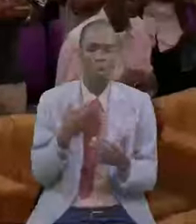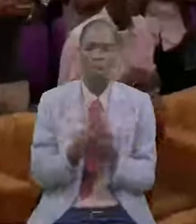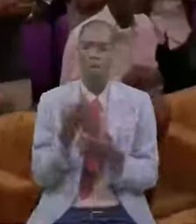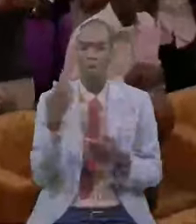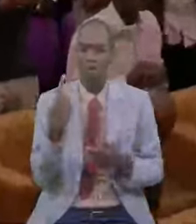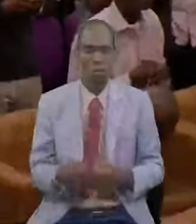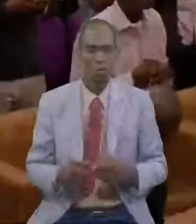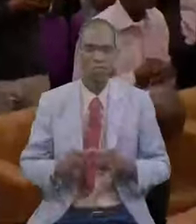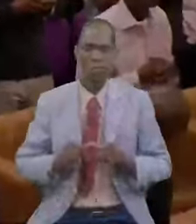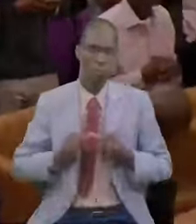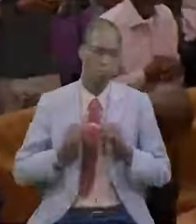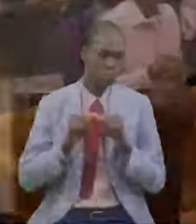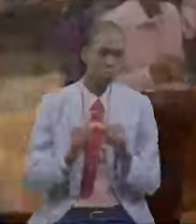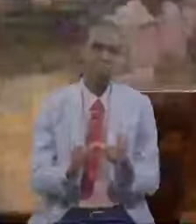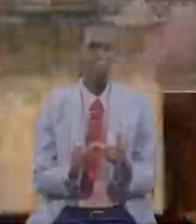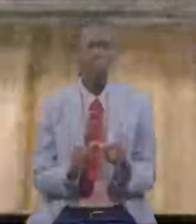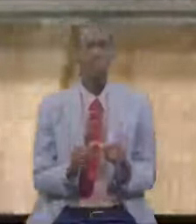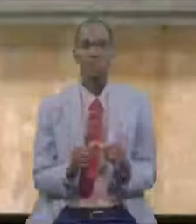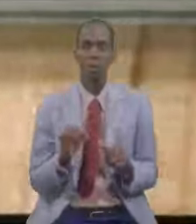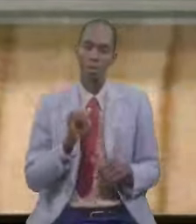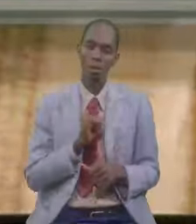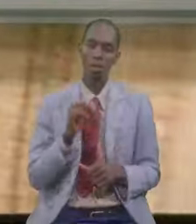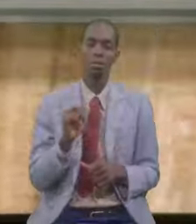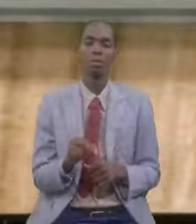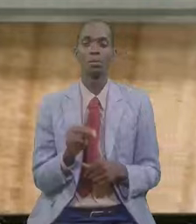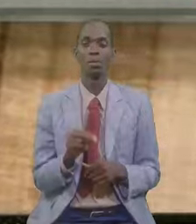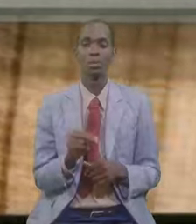Toute la fermeté dont j'ai besoin.